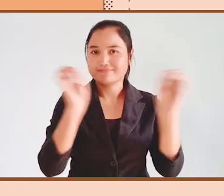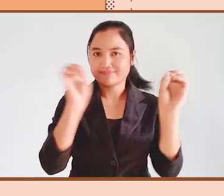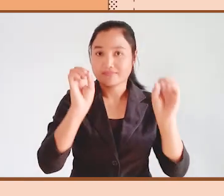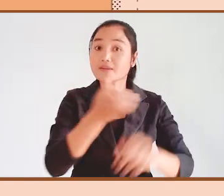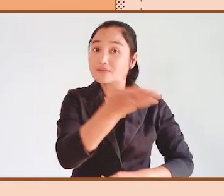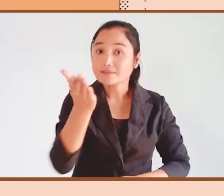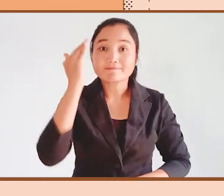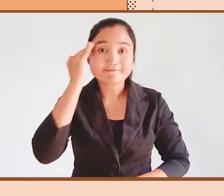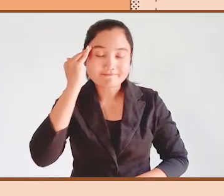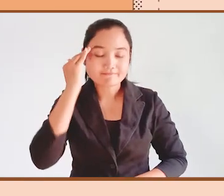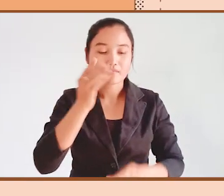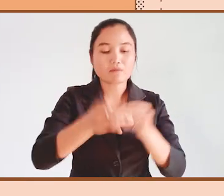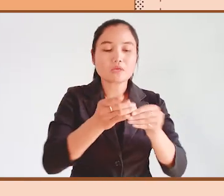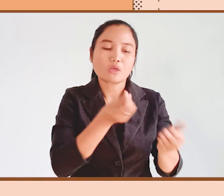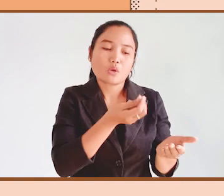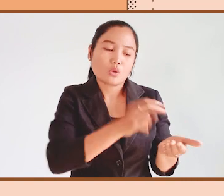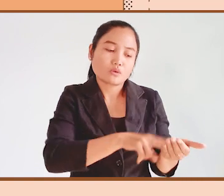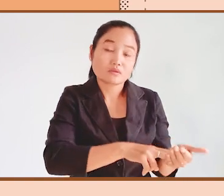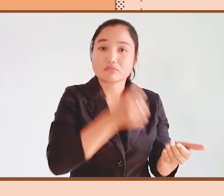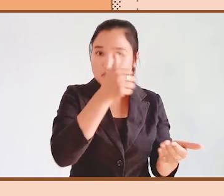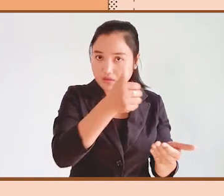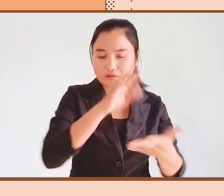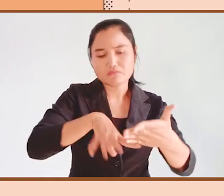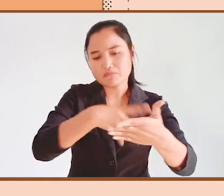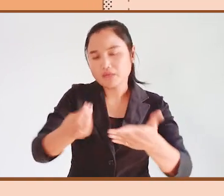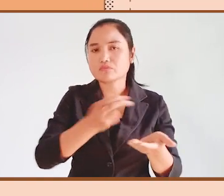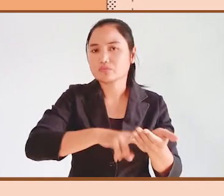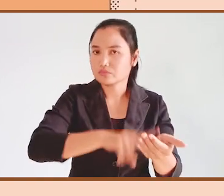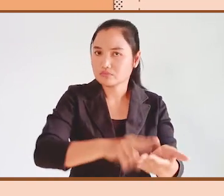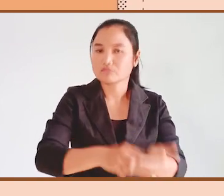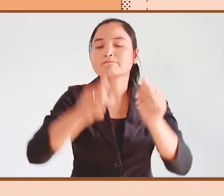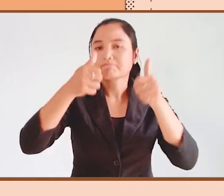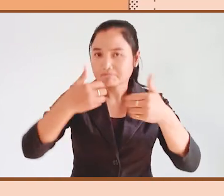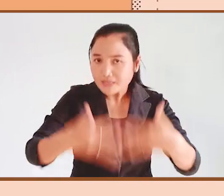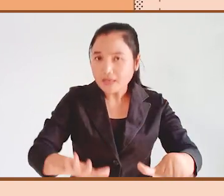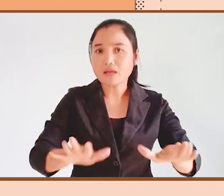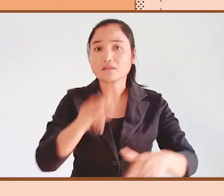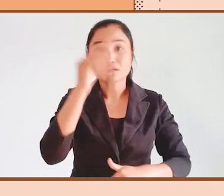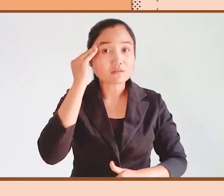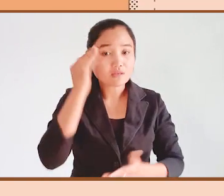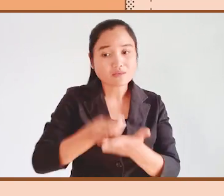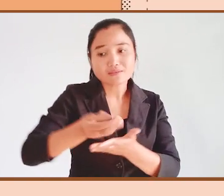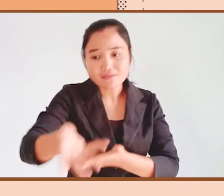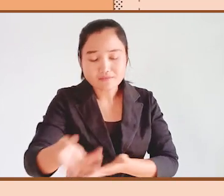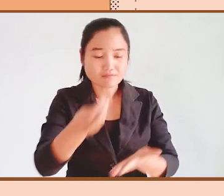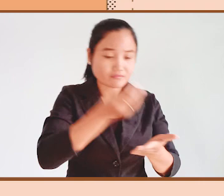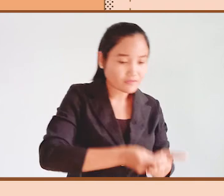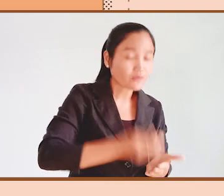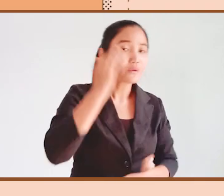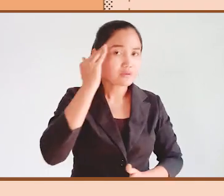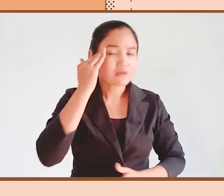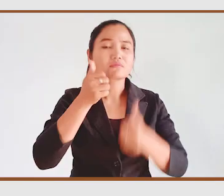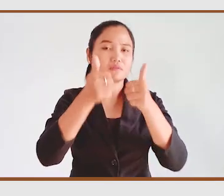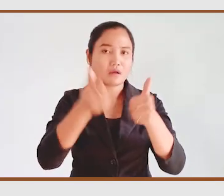នកបានដឹងច្បាស់ពីស្ថានភាពហិរញ្ញវត្ថុរបស់ខ្លួននិងមានផែនការសន្សំរួចជាស្រេចបើចេញក៏ដឹងចូលក៏ដឹងមានអីត្រូវបារម្